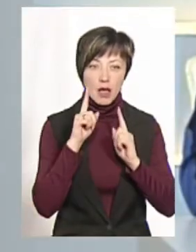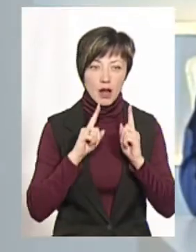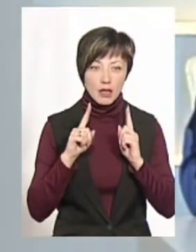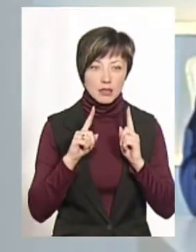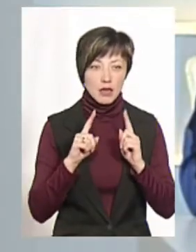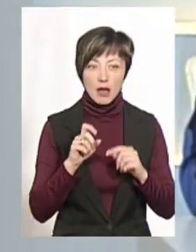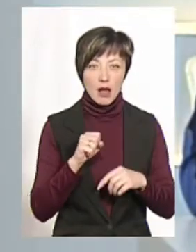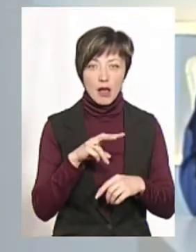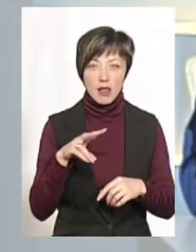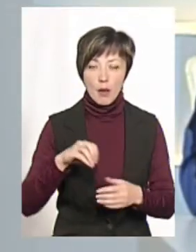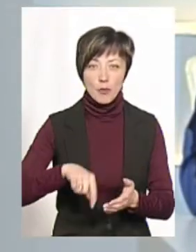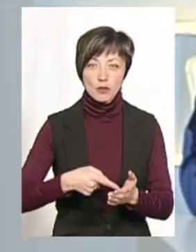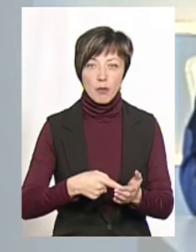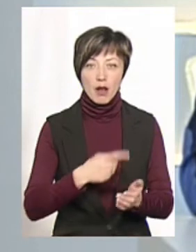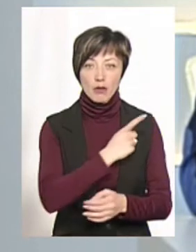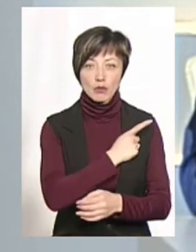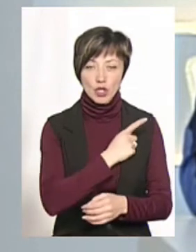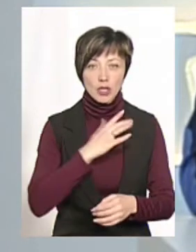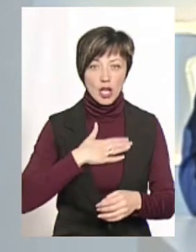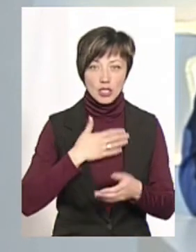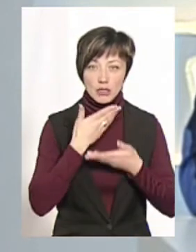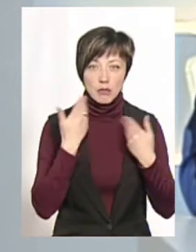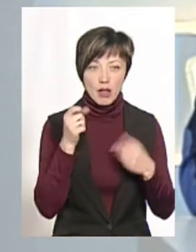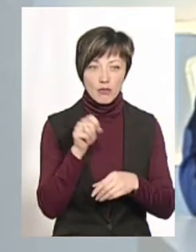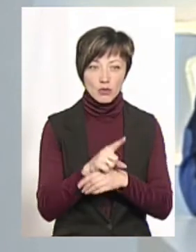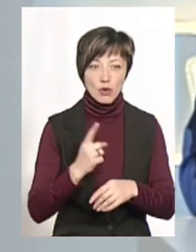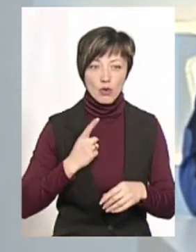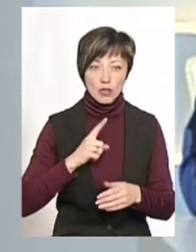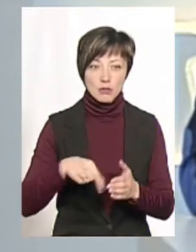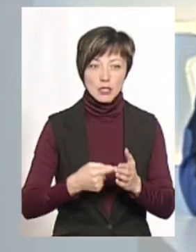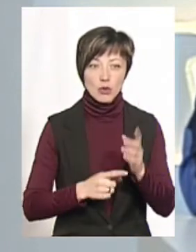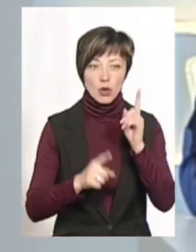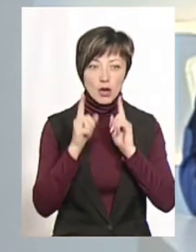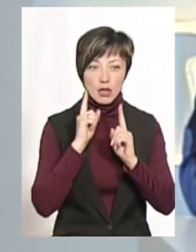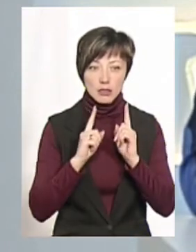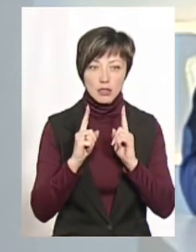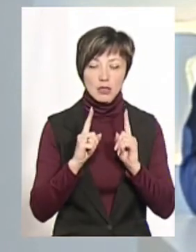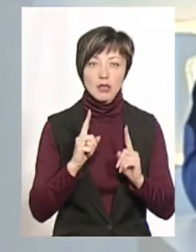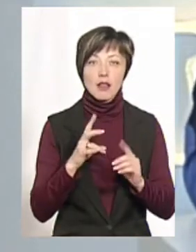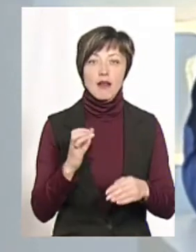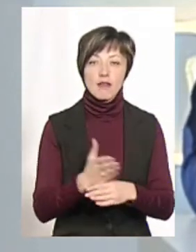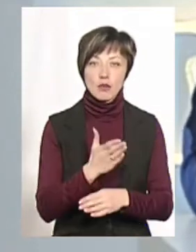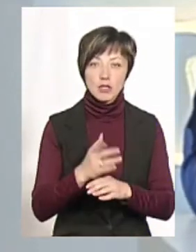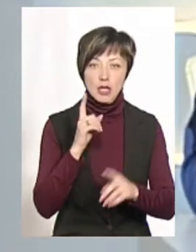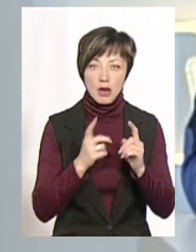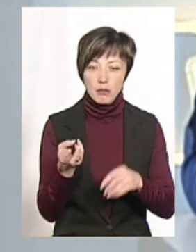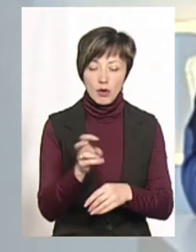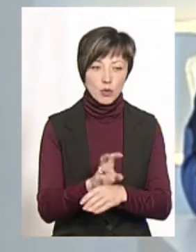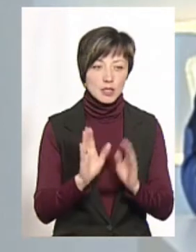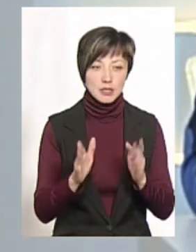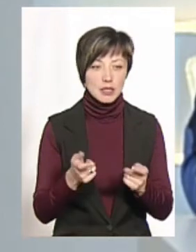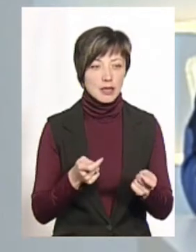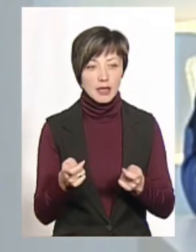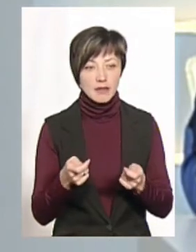Ну, муніципальна дружина наша не має функції охорони міської ради. На виробничі наради приходить